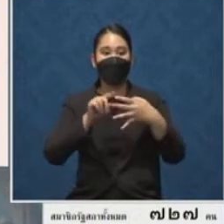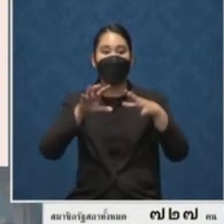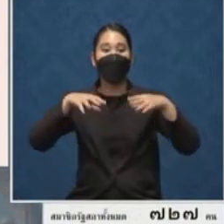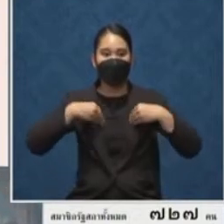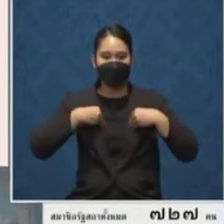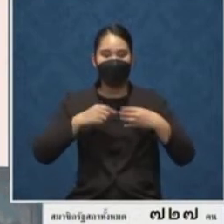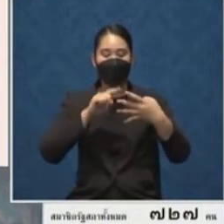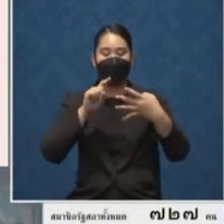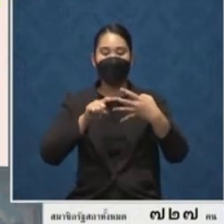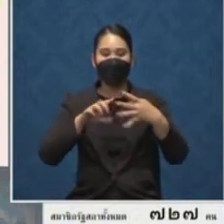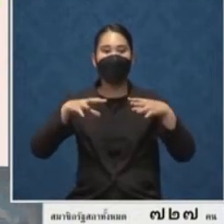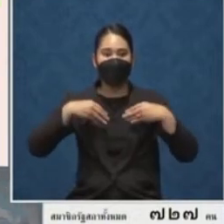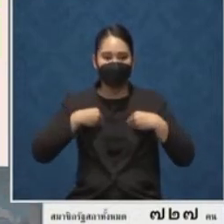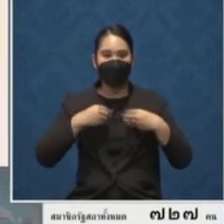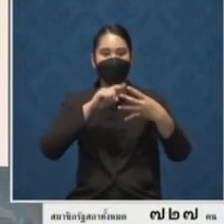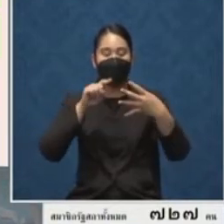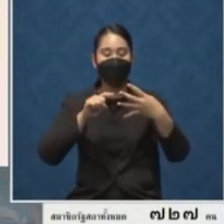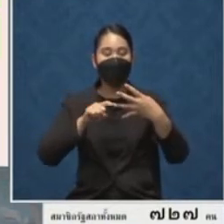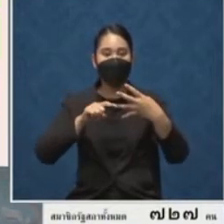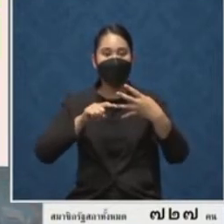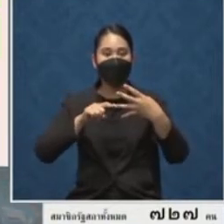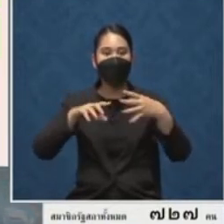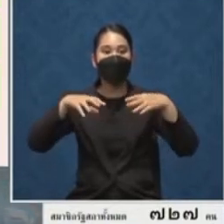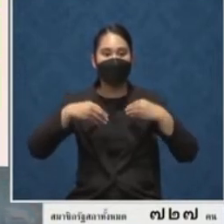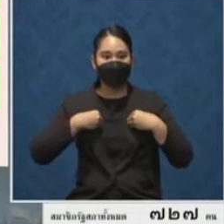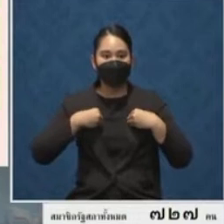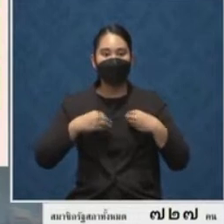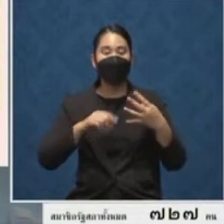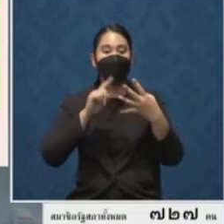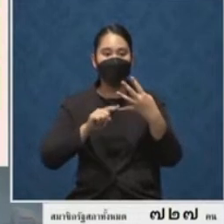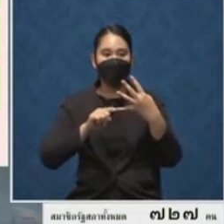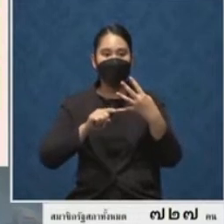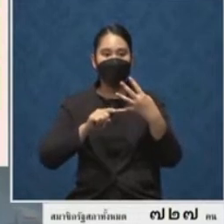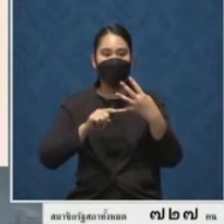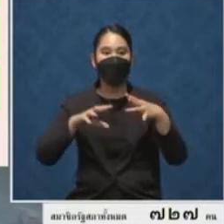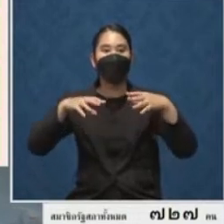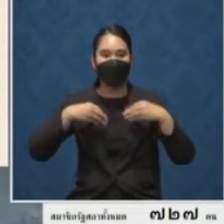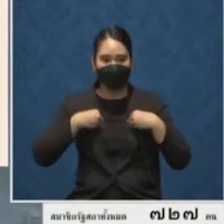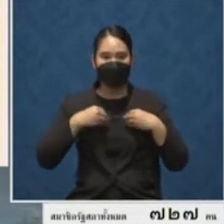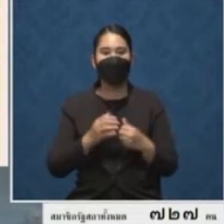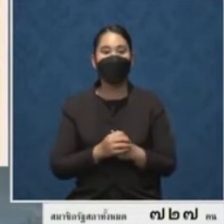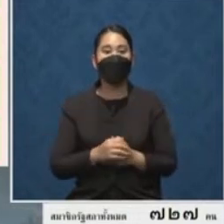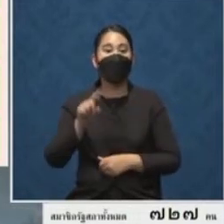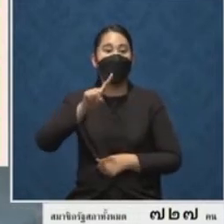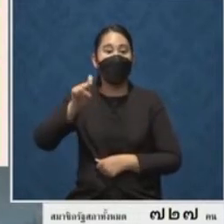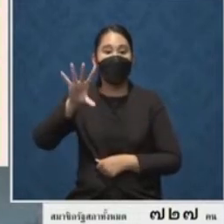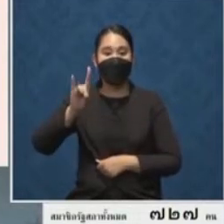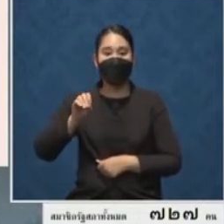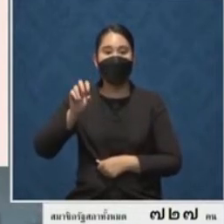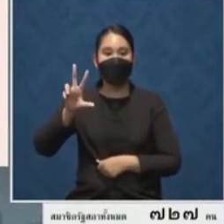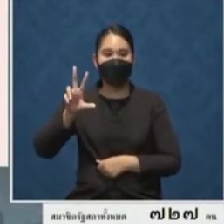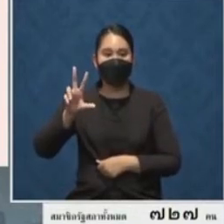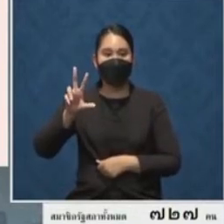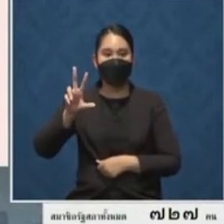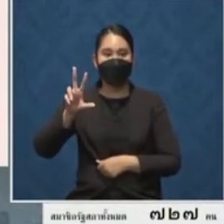รับหลักการ3รับหลักการและ4รับหลักการครับ 183พลตำรวจโทตรีทศลนฤ